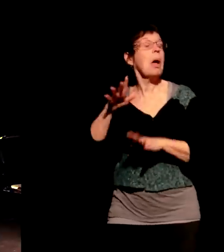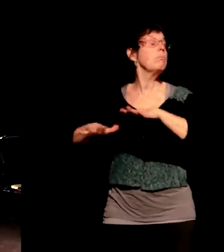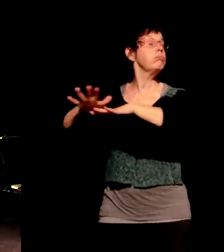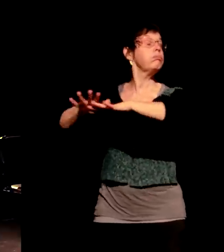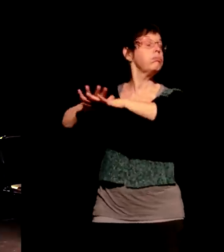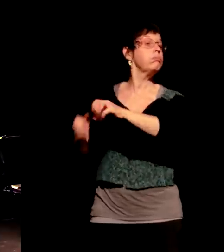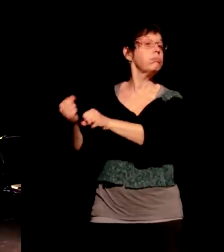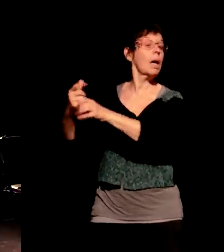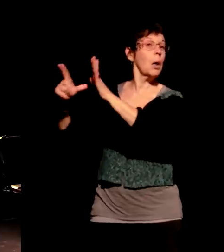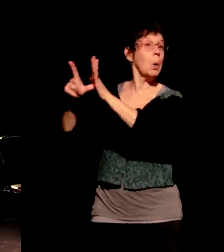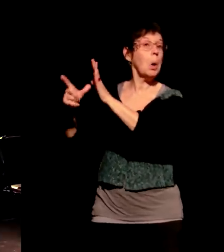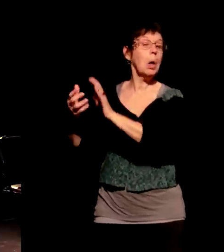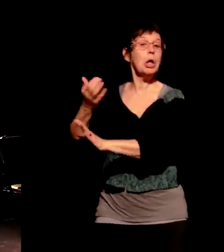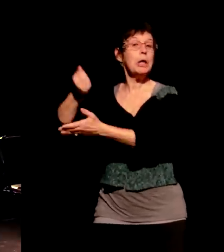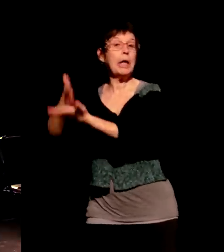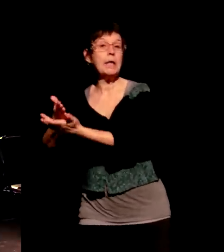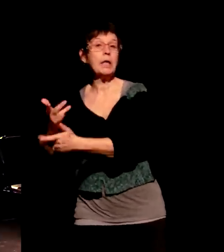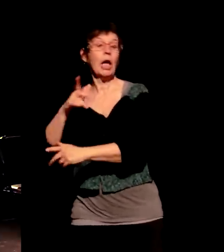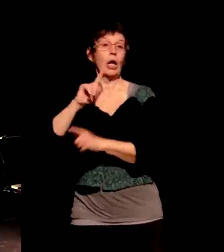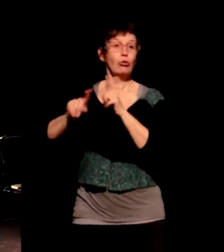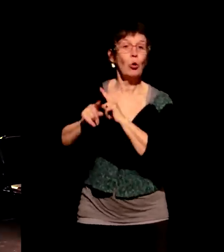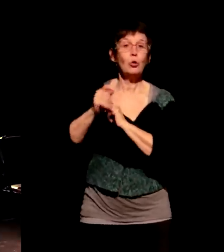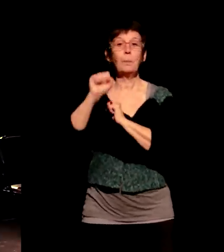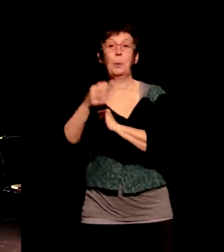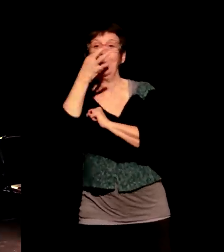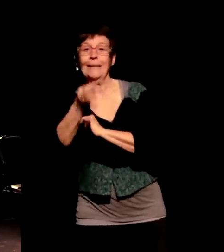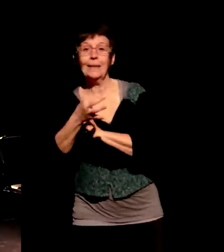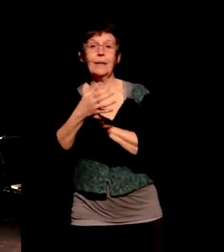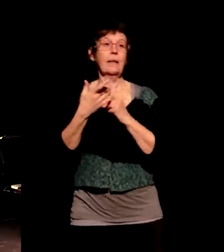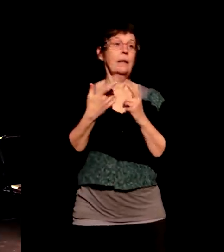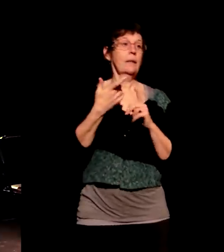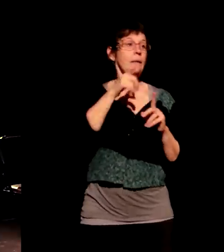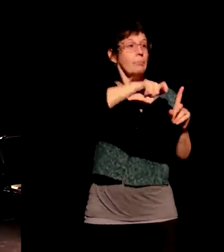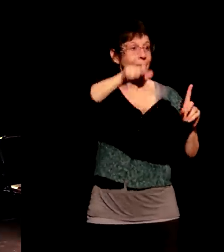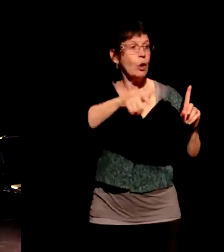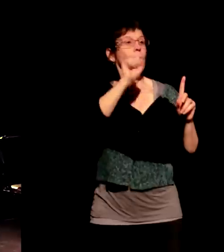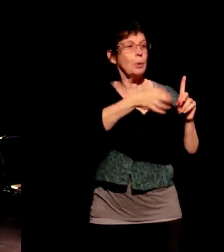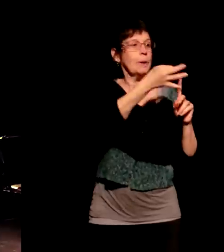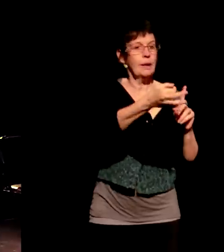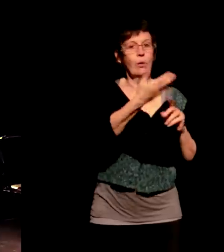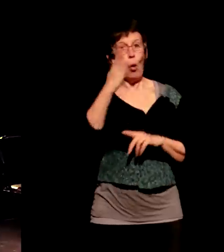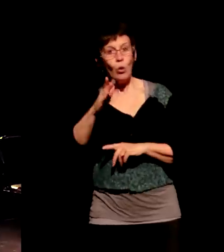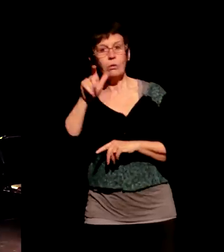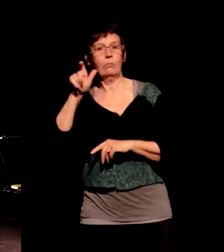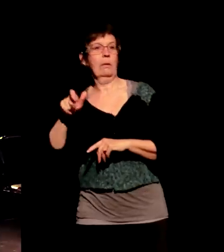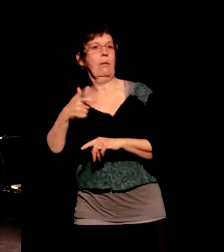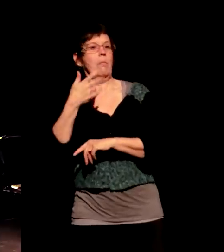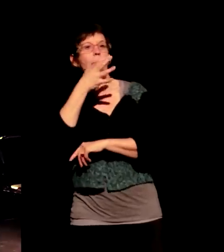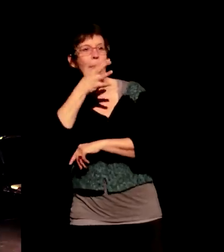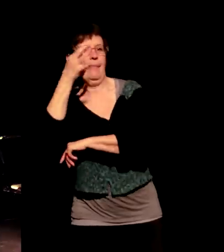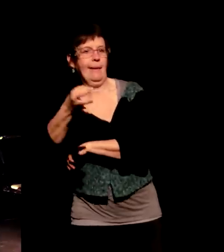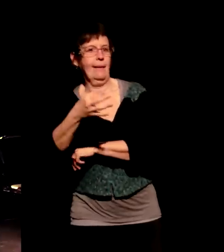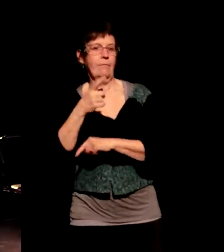certaines choses peuvent être dites et ne peuvent pas être dites, et certaines personnes peuvent les dire et ne peuvent pas les dire. Même si ce n'est pas écrit comme ça dans la loi, dans les faits, c'est ça qui se passe. Par exemple,